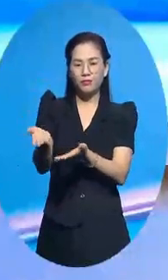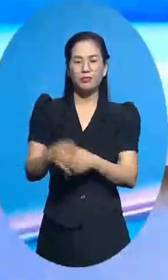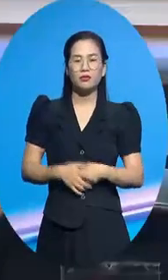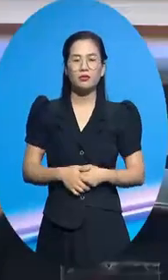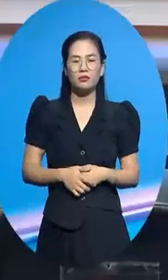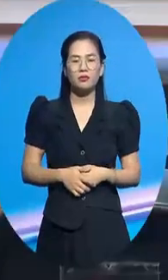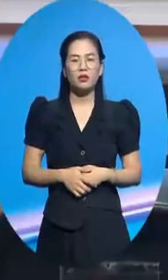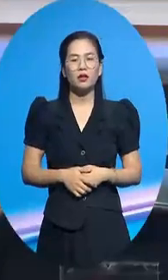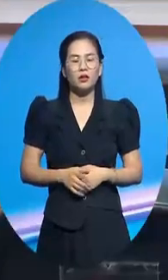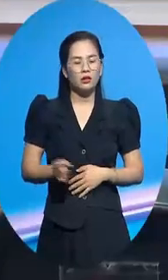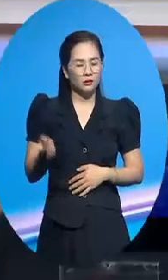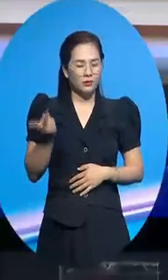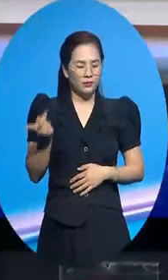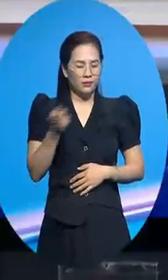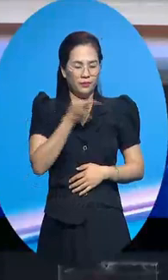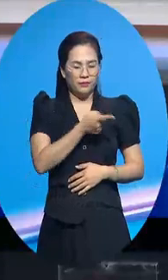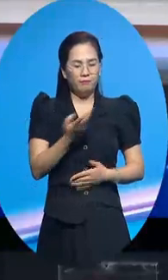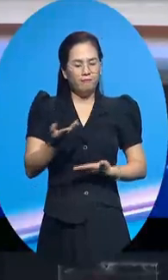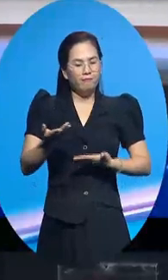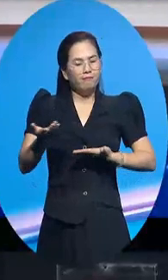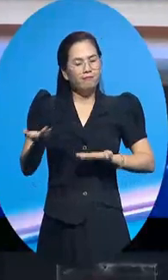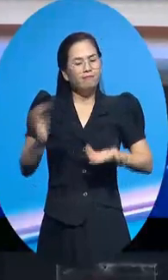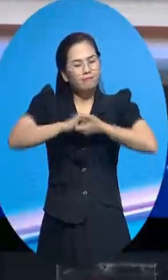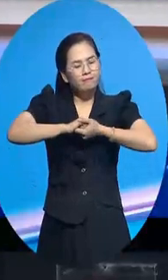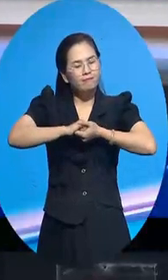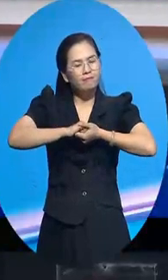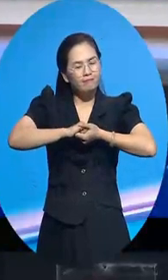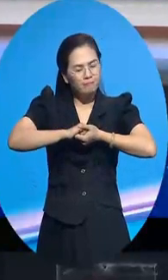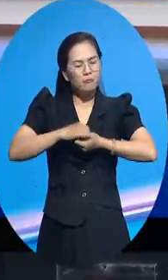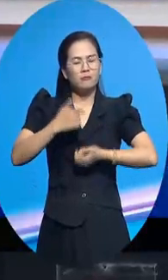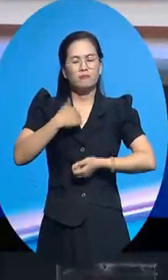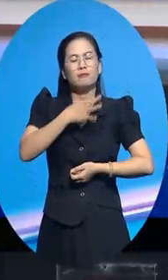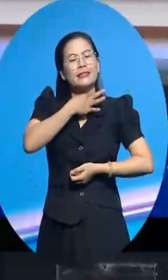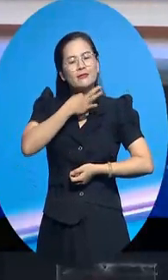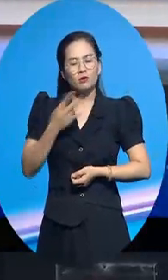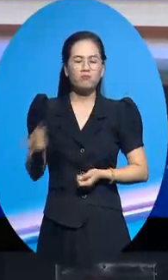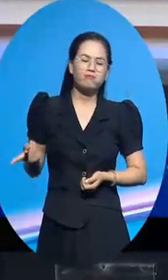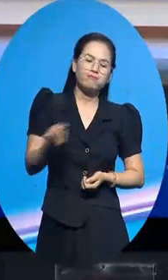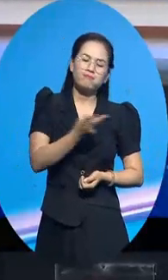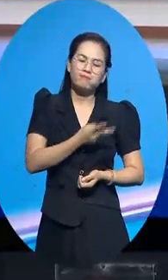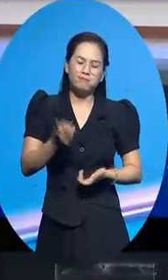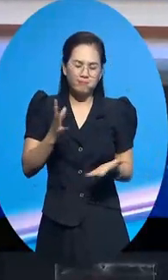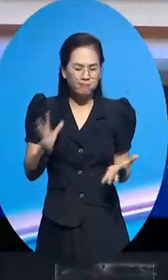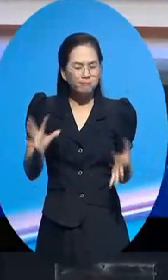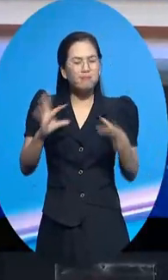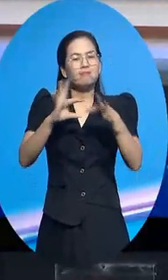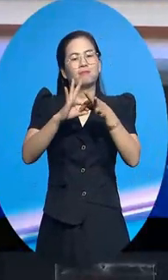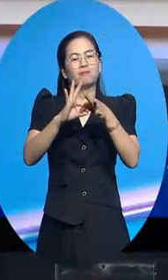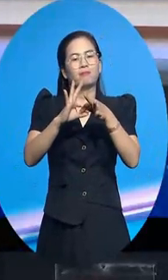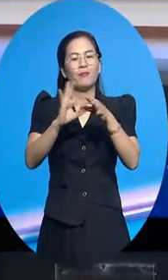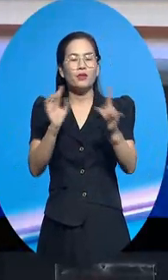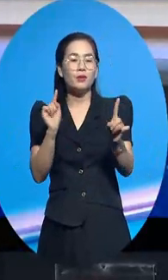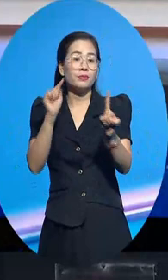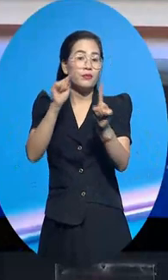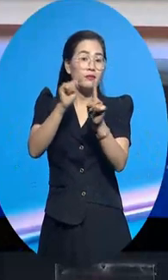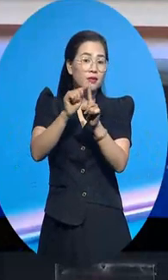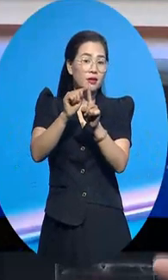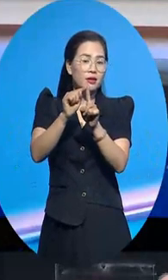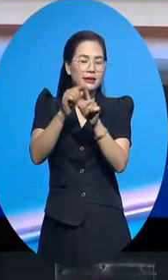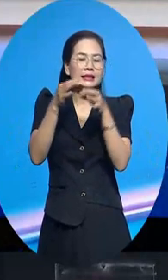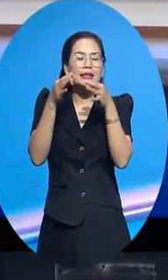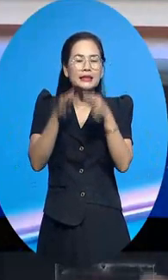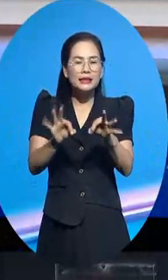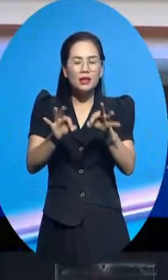quá trình hợp tác chiến lược này thì chúng tôi mong muốn là cả hai bên cũng có thể kết hợp để tạo ra một cái sự nhân